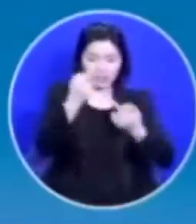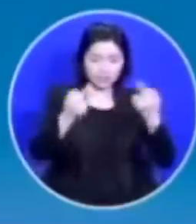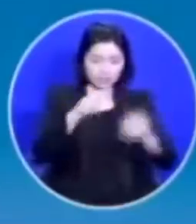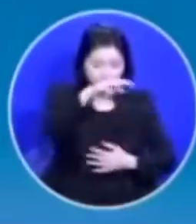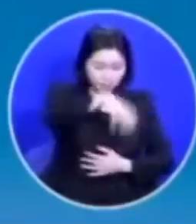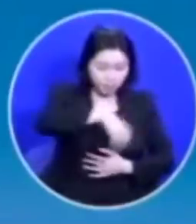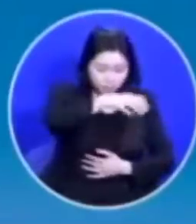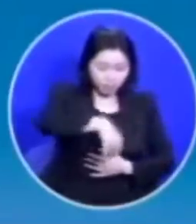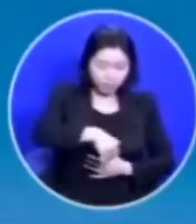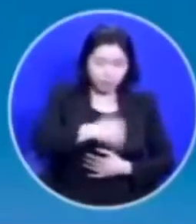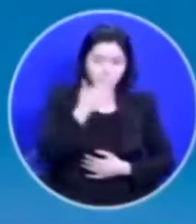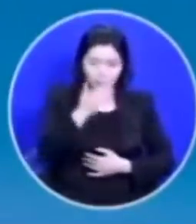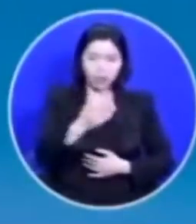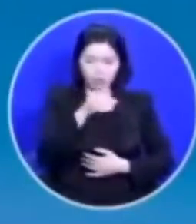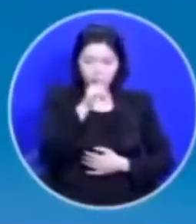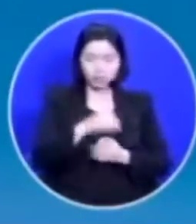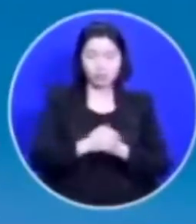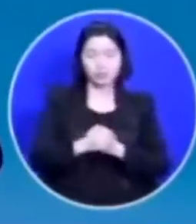있다고 그럽니다